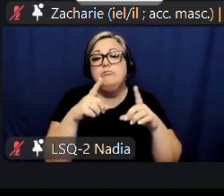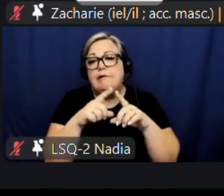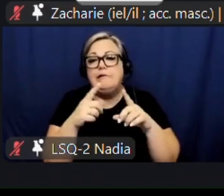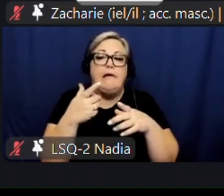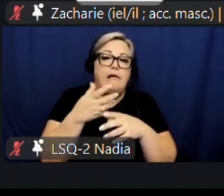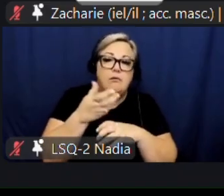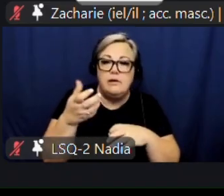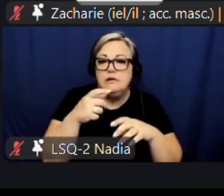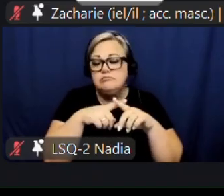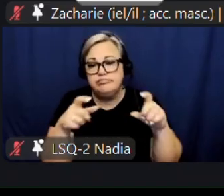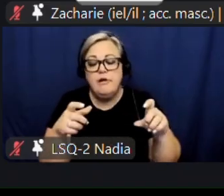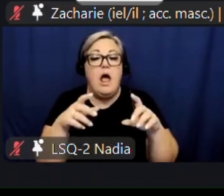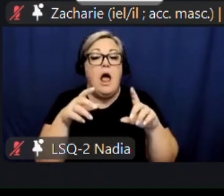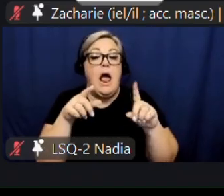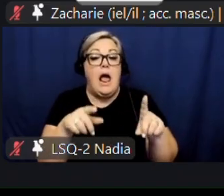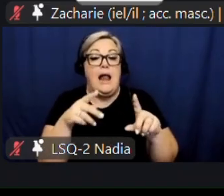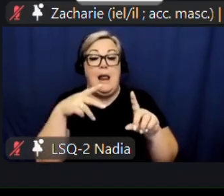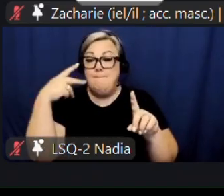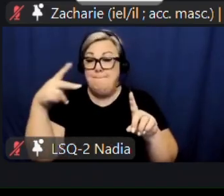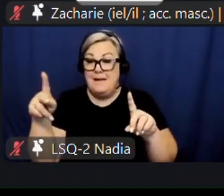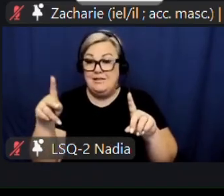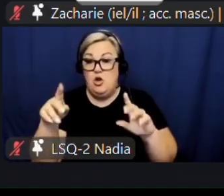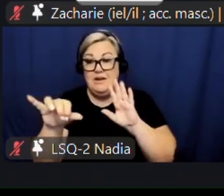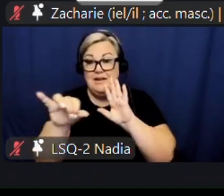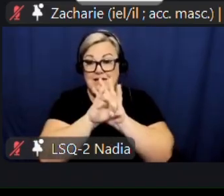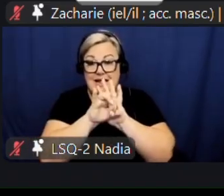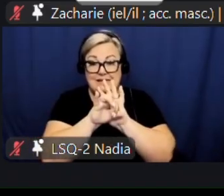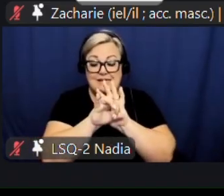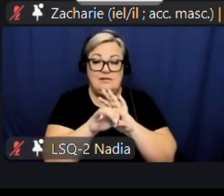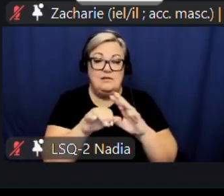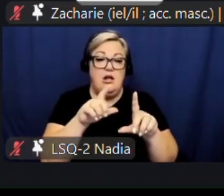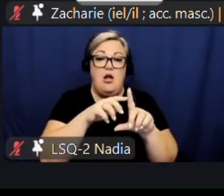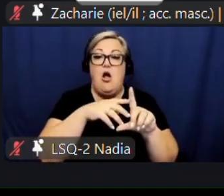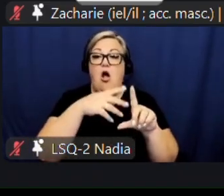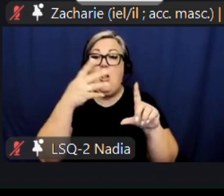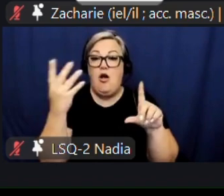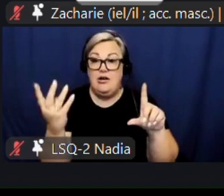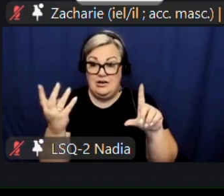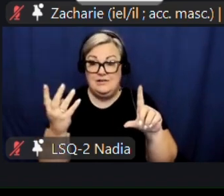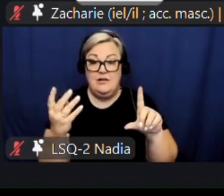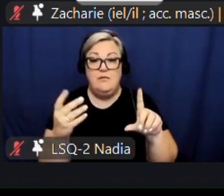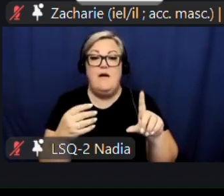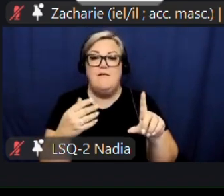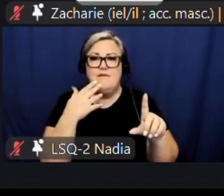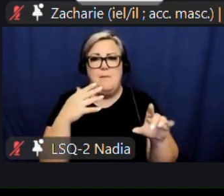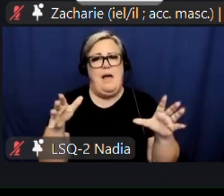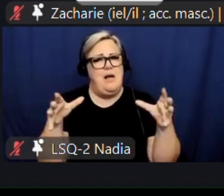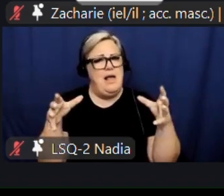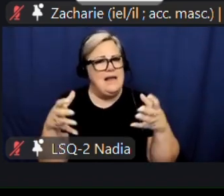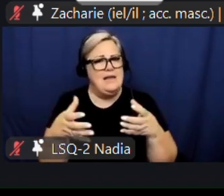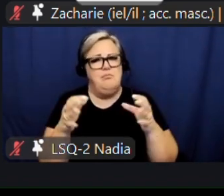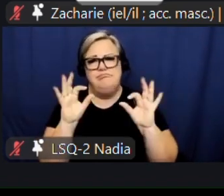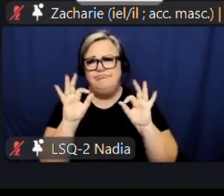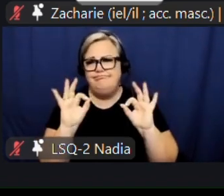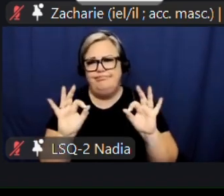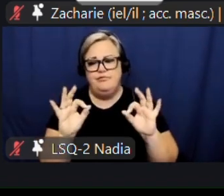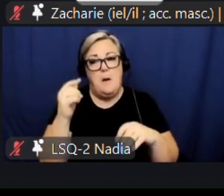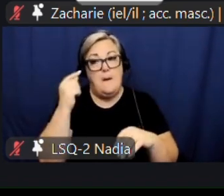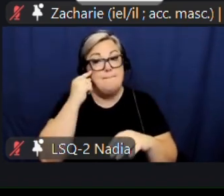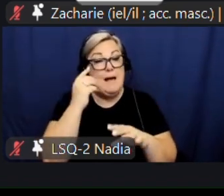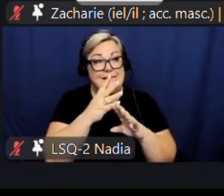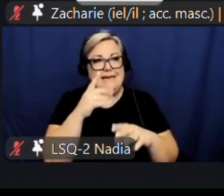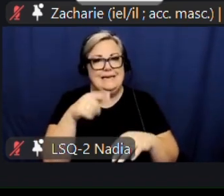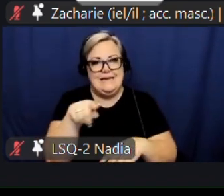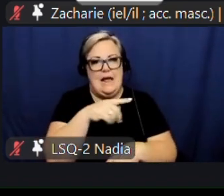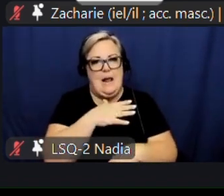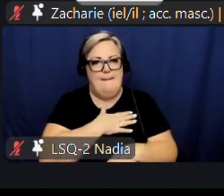aussi composée de personnes qui appartiennent à ces identités de SLGBTQIA+. Donc, on est vraiment une bonne équipe par rapport à ça. Je pense que les clients aiment